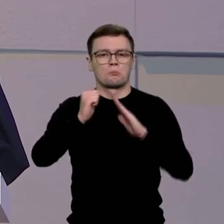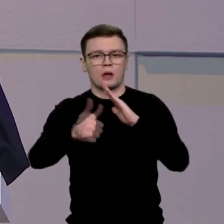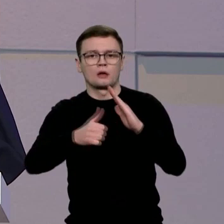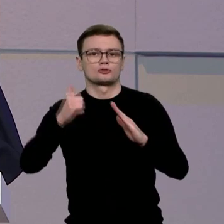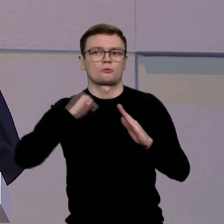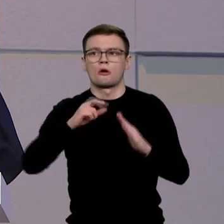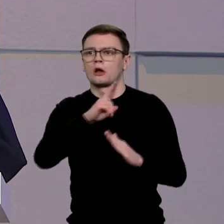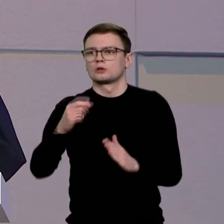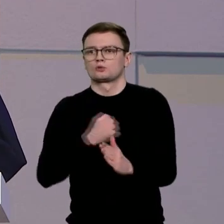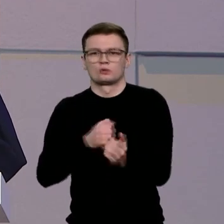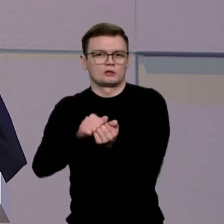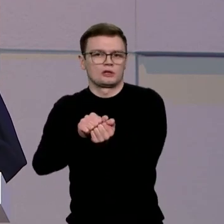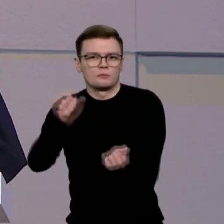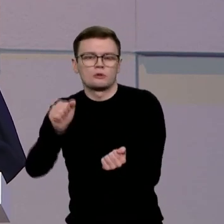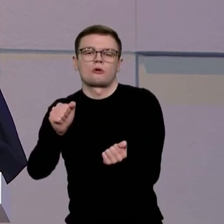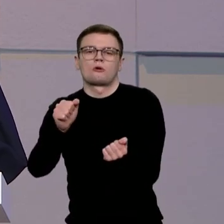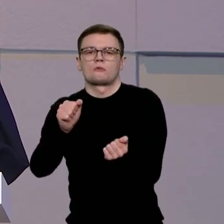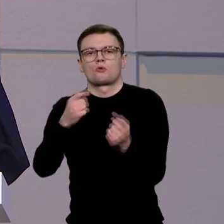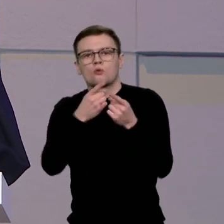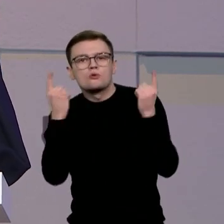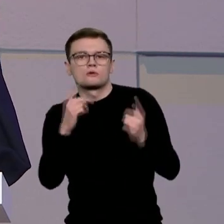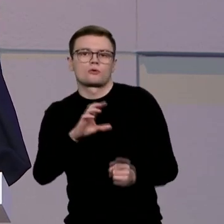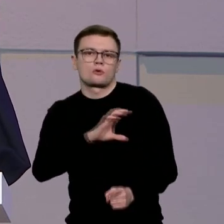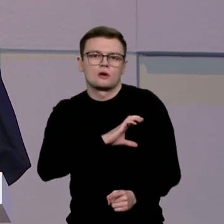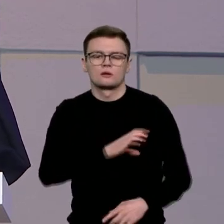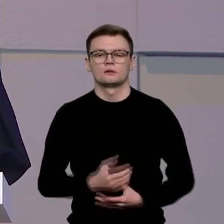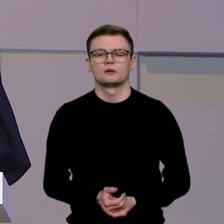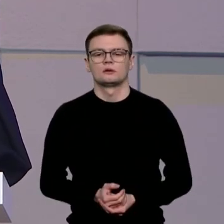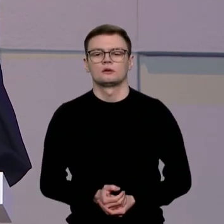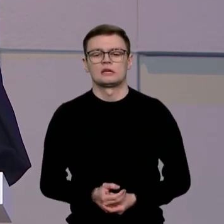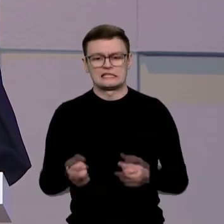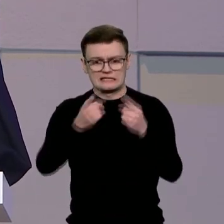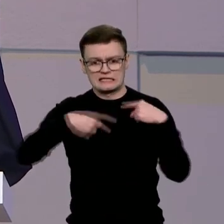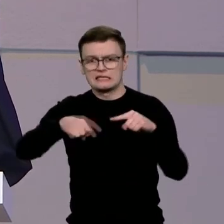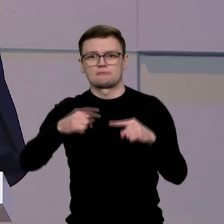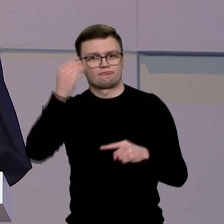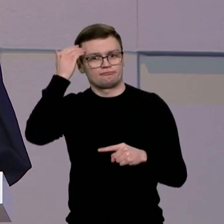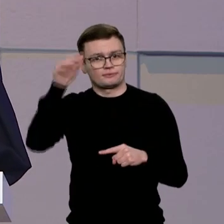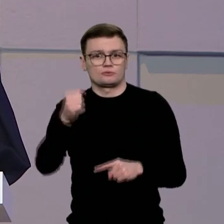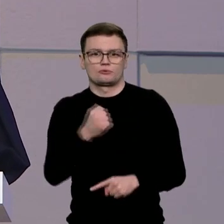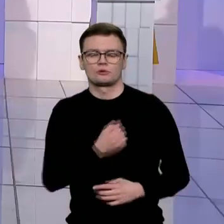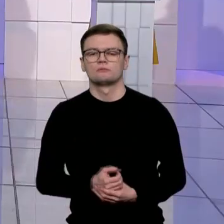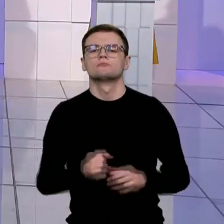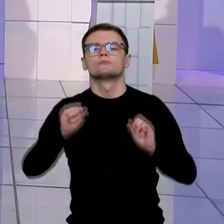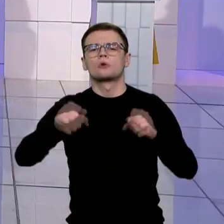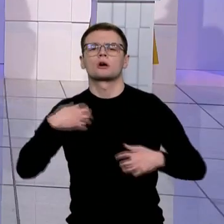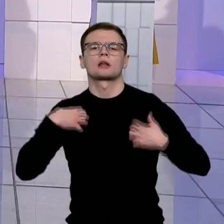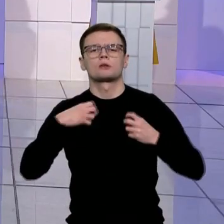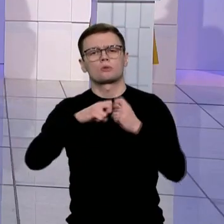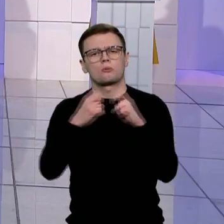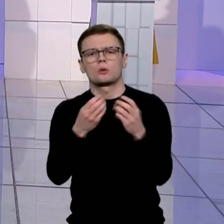aukštuoju išsilavinimu. Aišku, ne tos ryties, tarkim, kur reikia. Tai yra tiesiog galimybė irgi greičiau spręsti tą problemą. Galima siūlyti